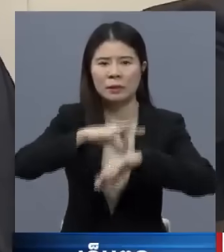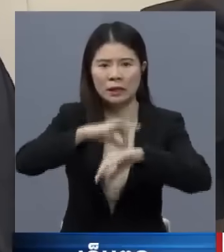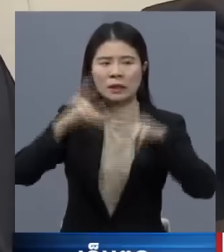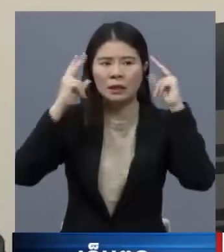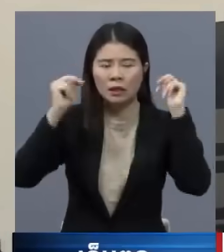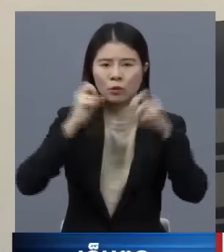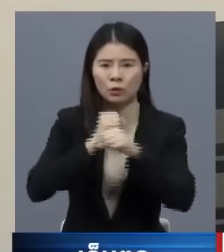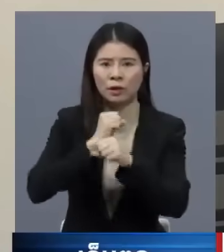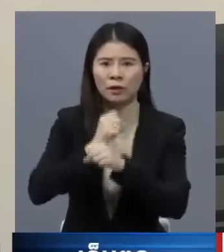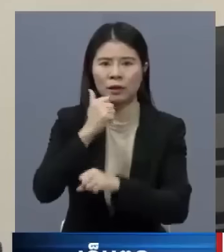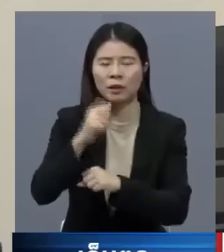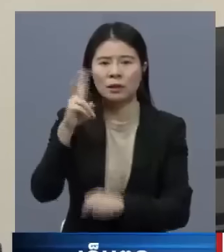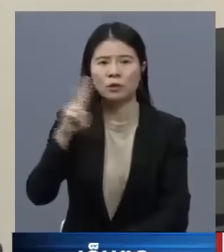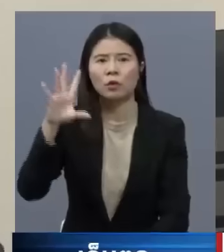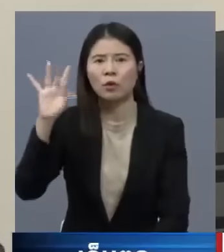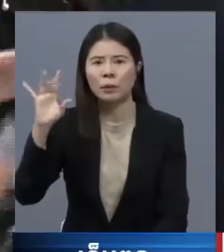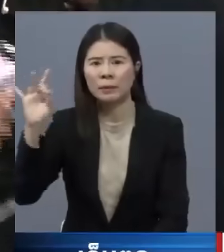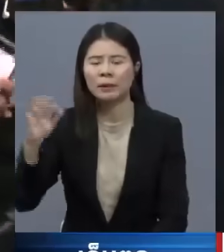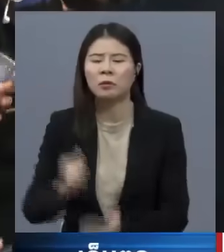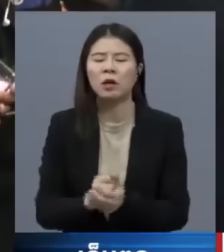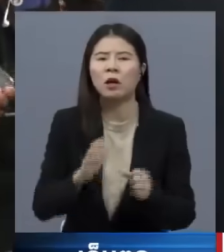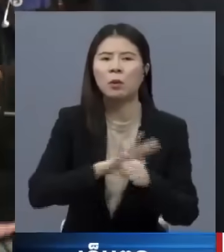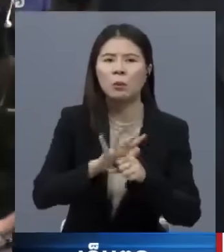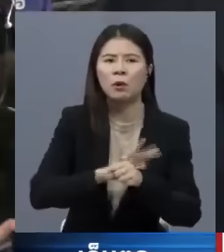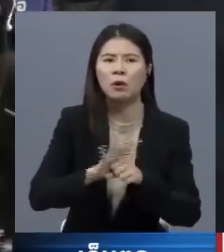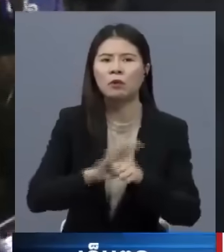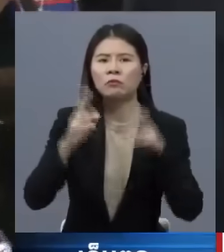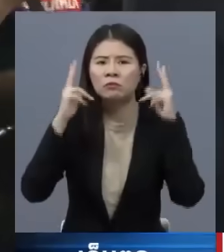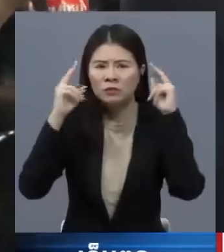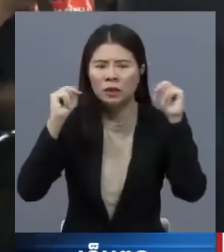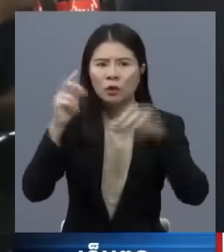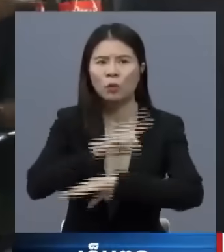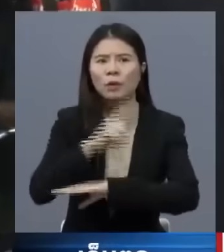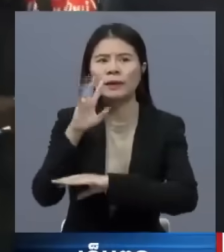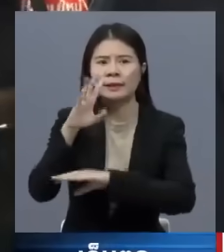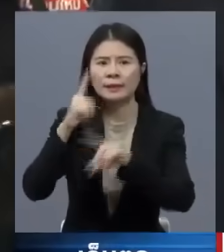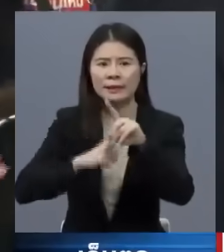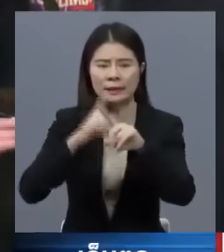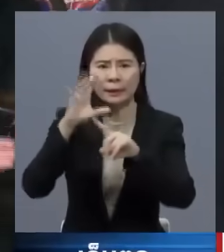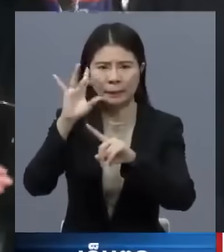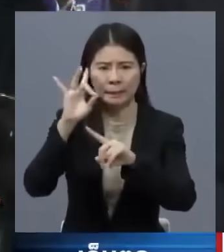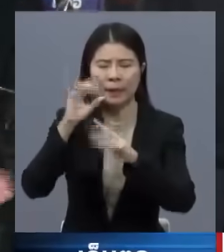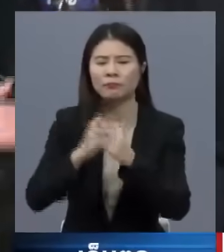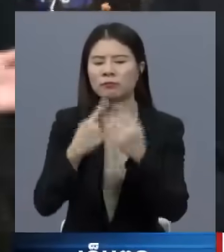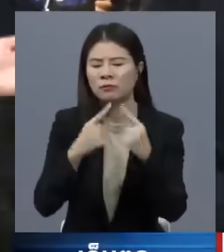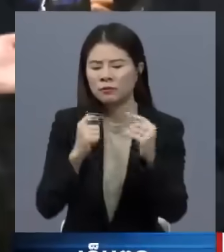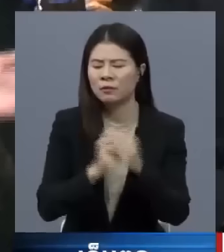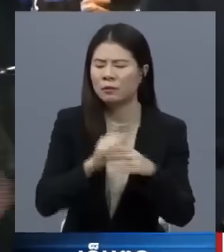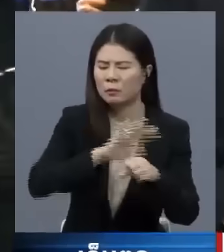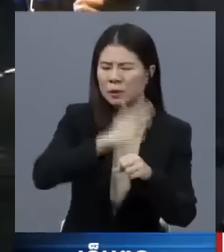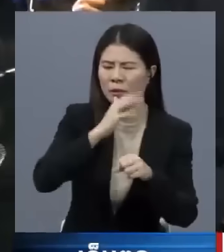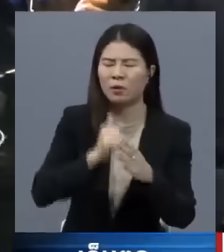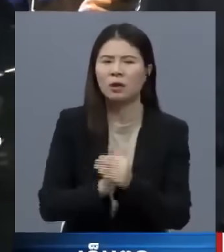288เสียงแล้วถามว่ามันพอที่จะโหวตนายกไหมในวันที่4สิงหาคมเนี่ยนะคะมันก็ยังไม่พอไงยังขาดอีกตั้